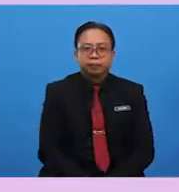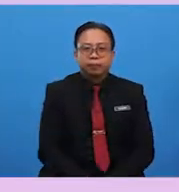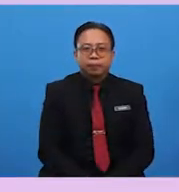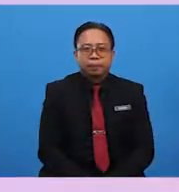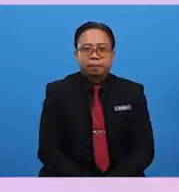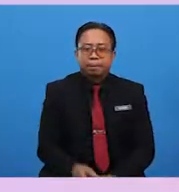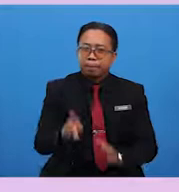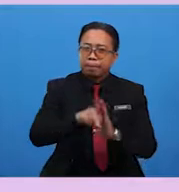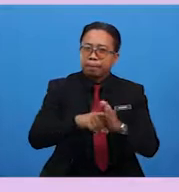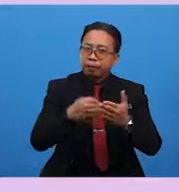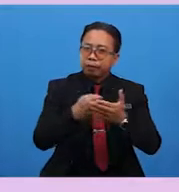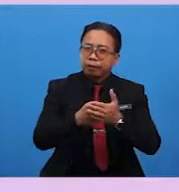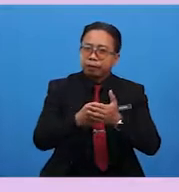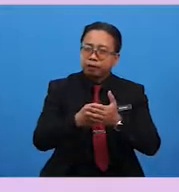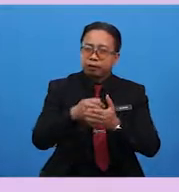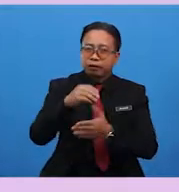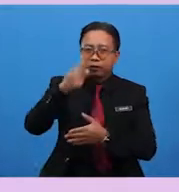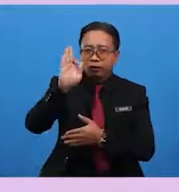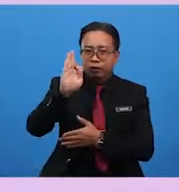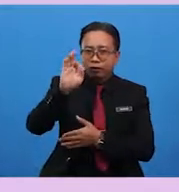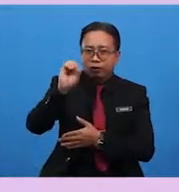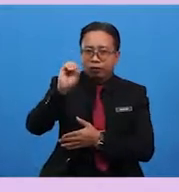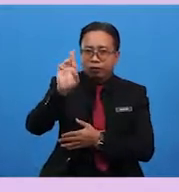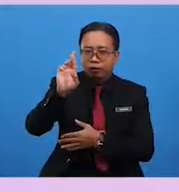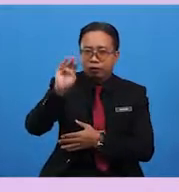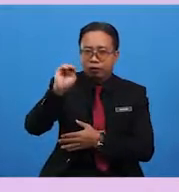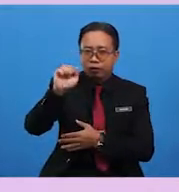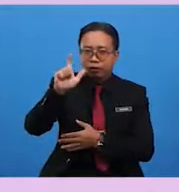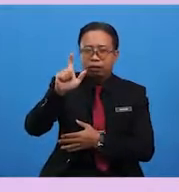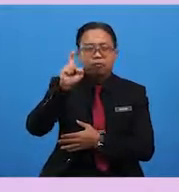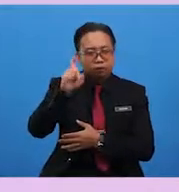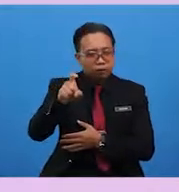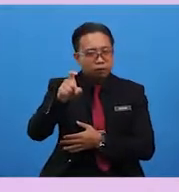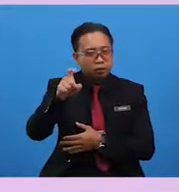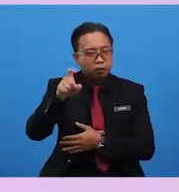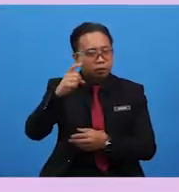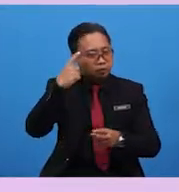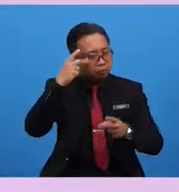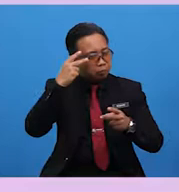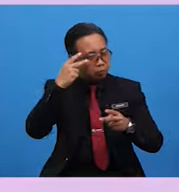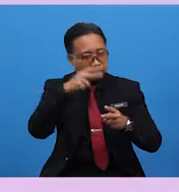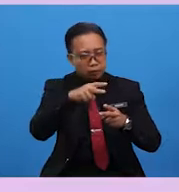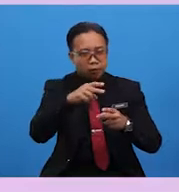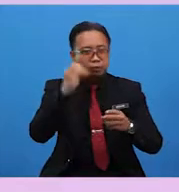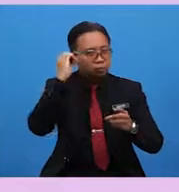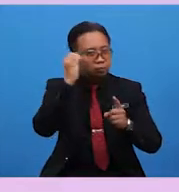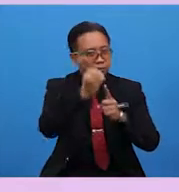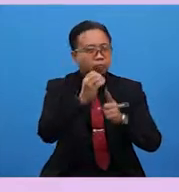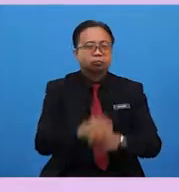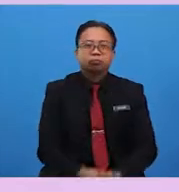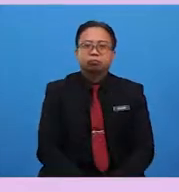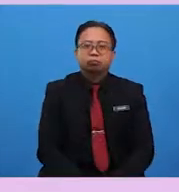pendekatan aspek formal yang perlu diberi perhatian unsur seni prinsip rekaan